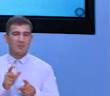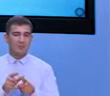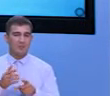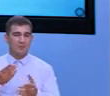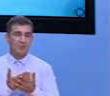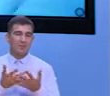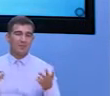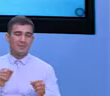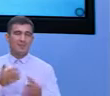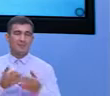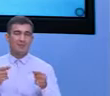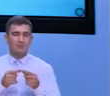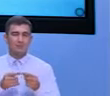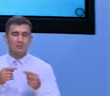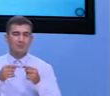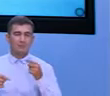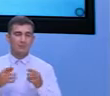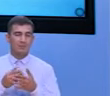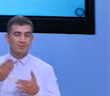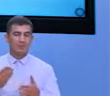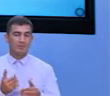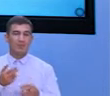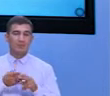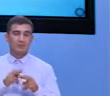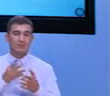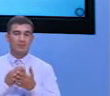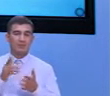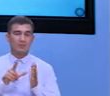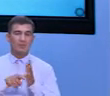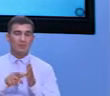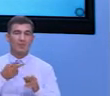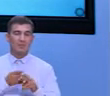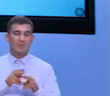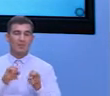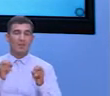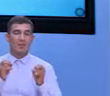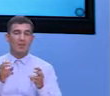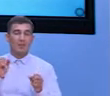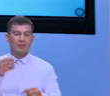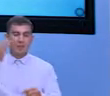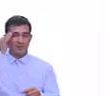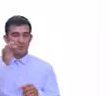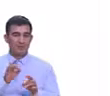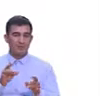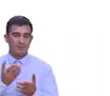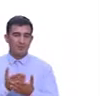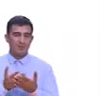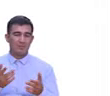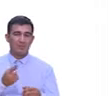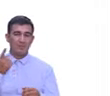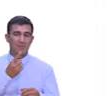Va ularni teng yoki teng emasligini geometriyada qanday ta'riflanadi?